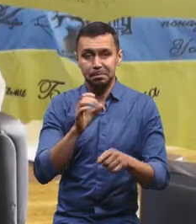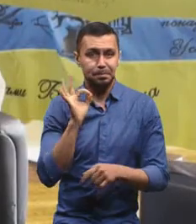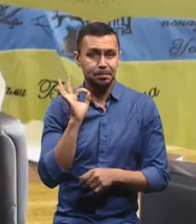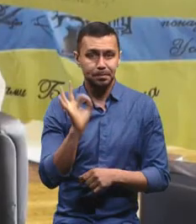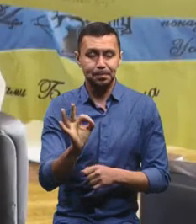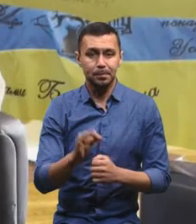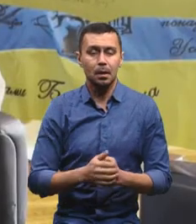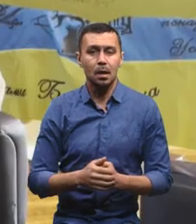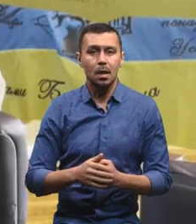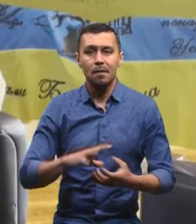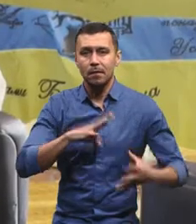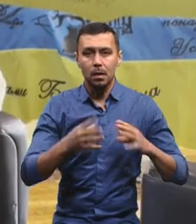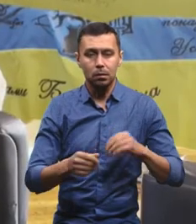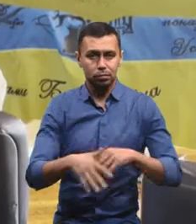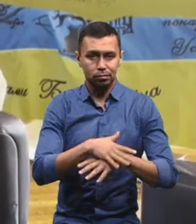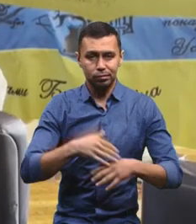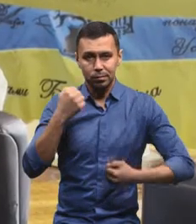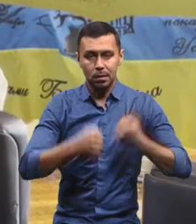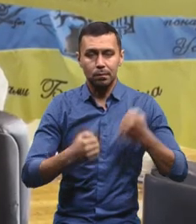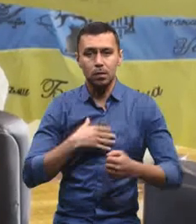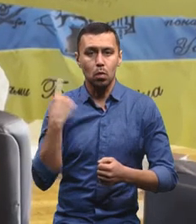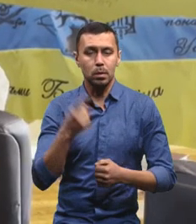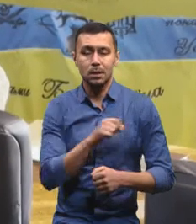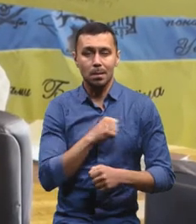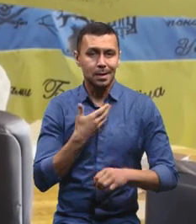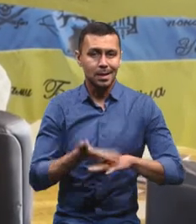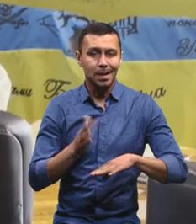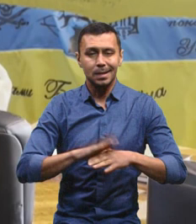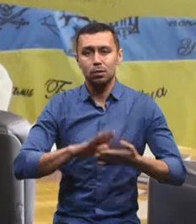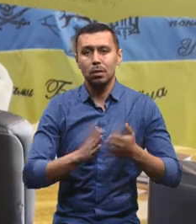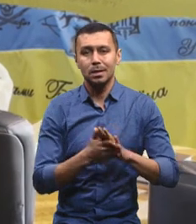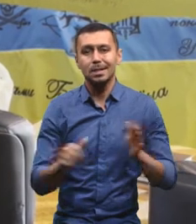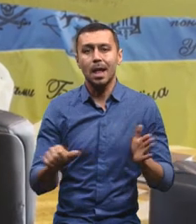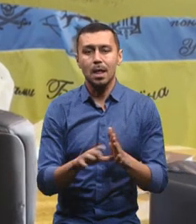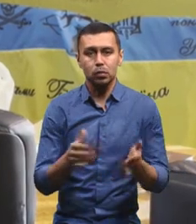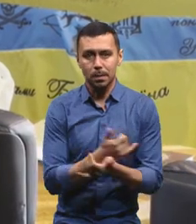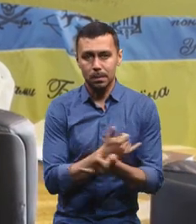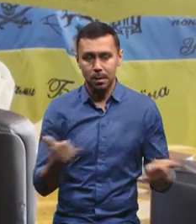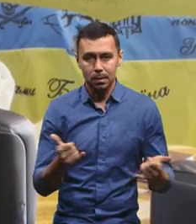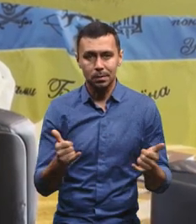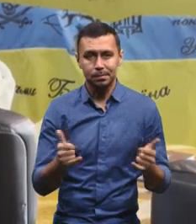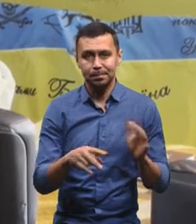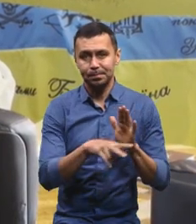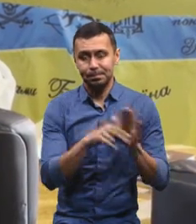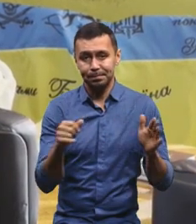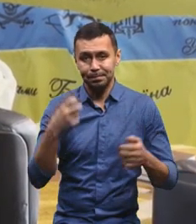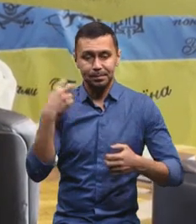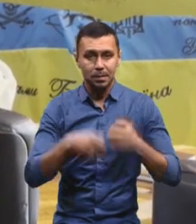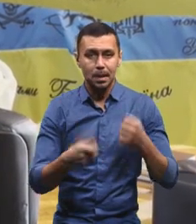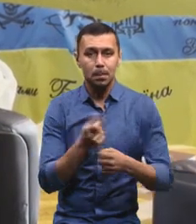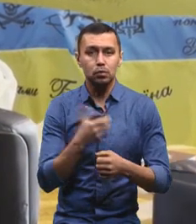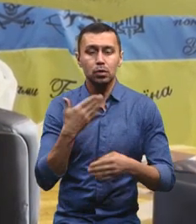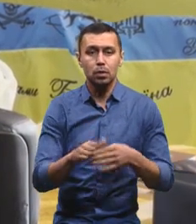внаслідок населених атак в нашій області одна з найскладніших ситуацій з енергозабезпеченням знеструвлена більшу частину міста